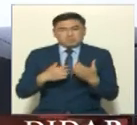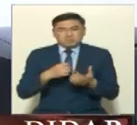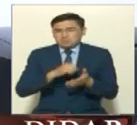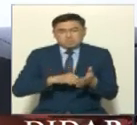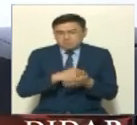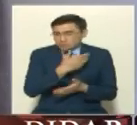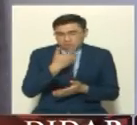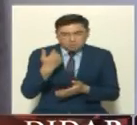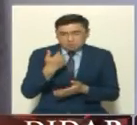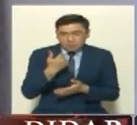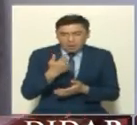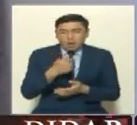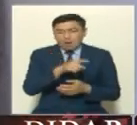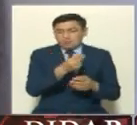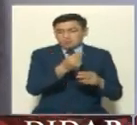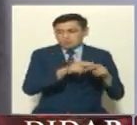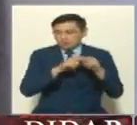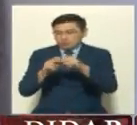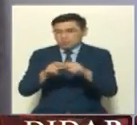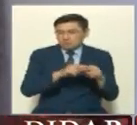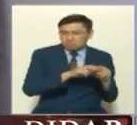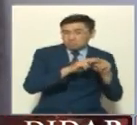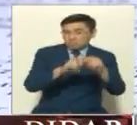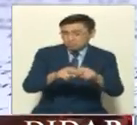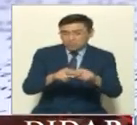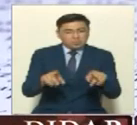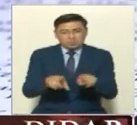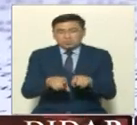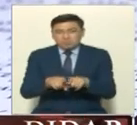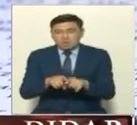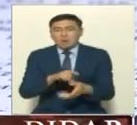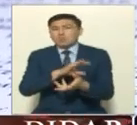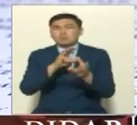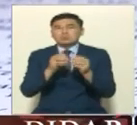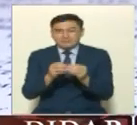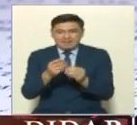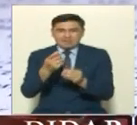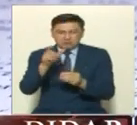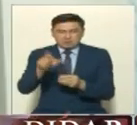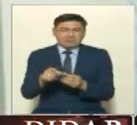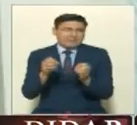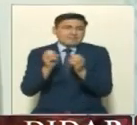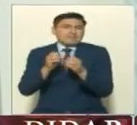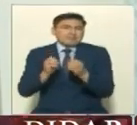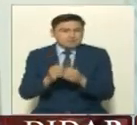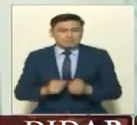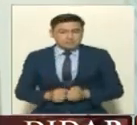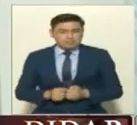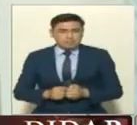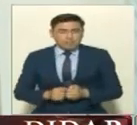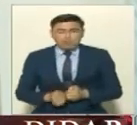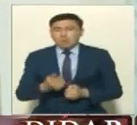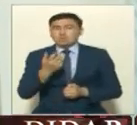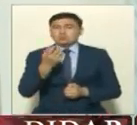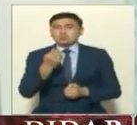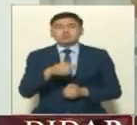обеих компаний, куда в разное время перечислялись средства в счет погашения долга, является один и тот же человек. Помимо прочего, недовольство